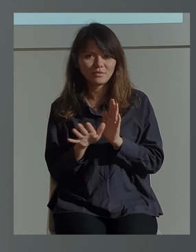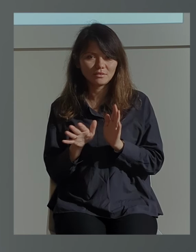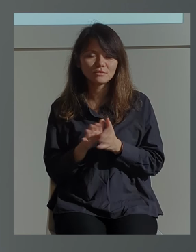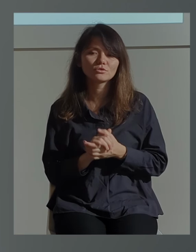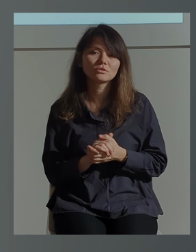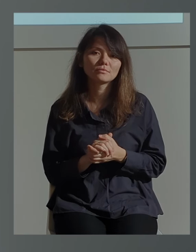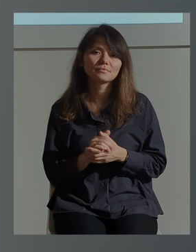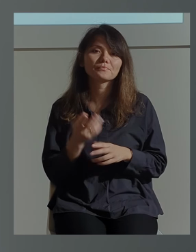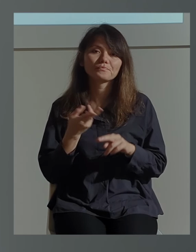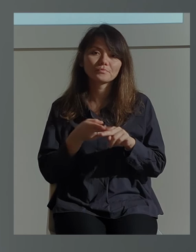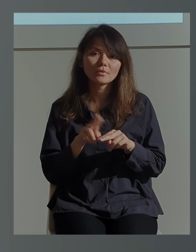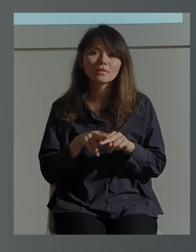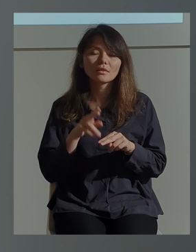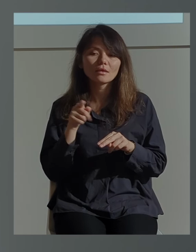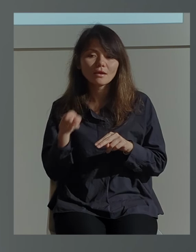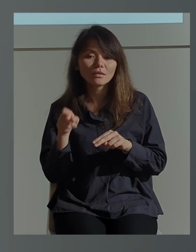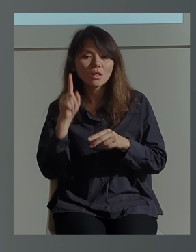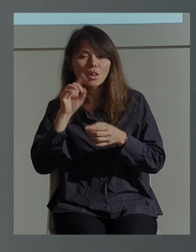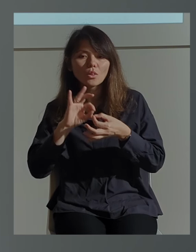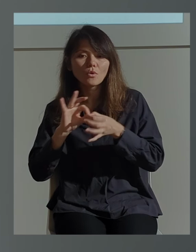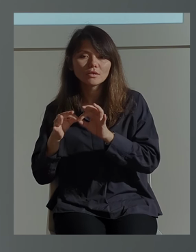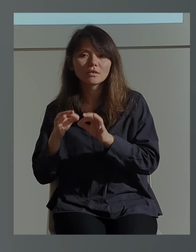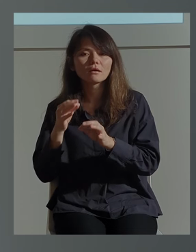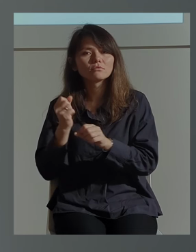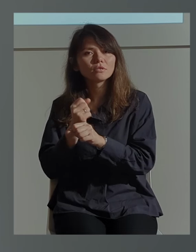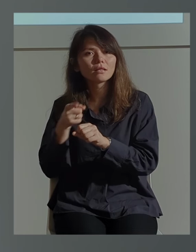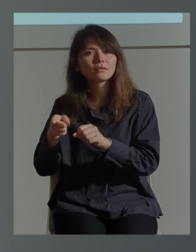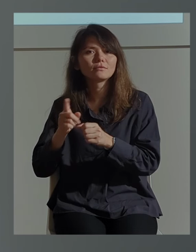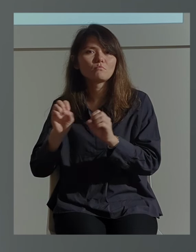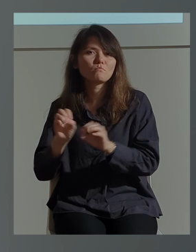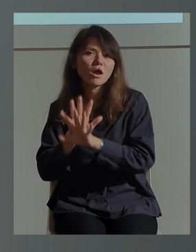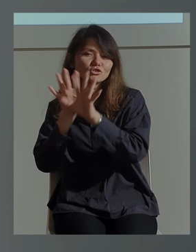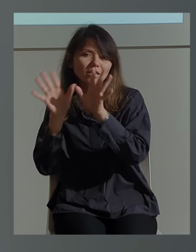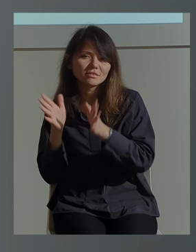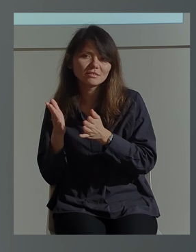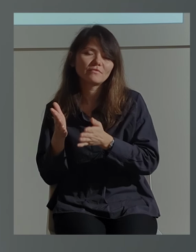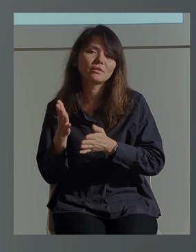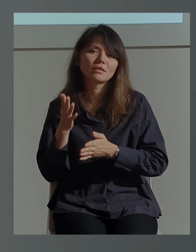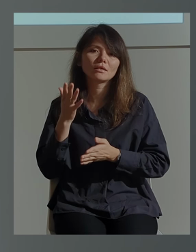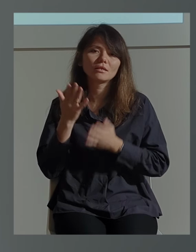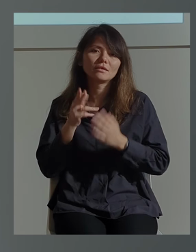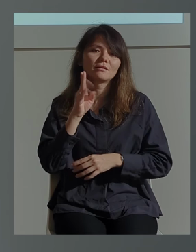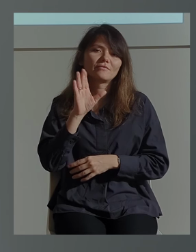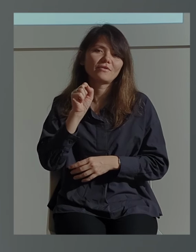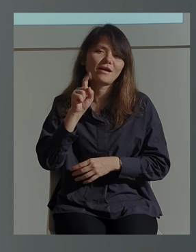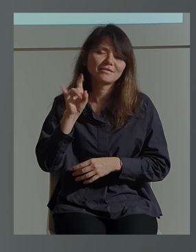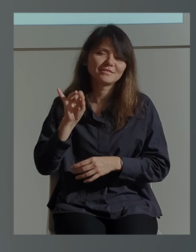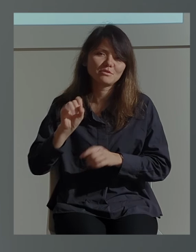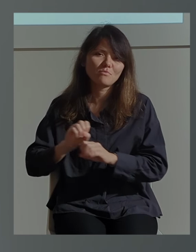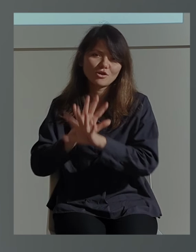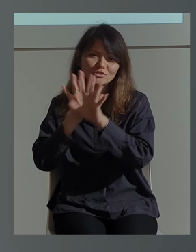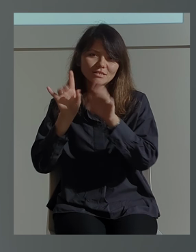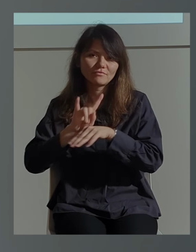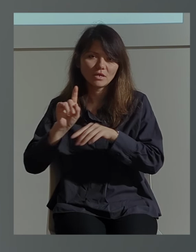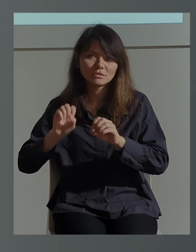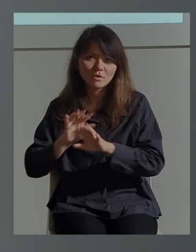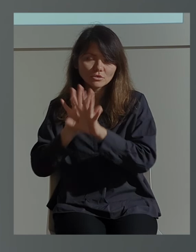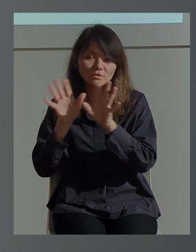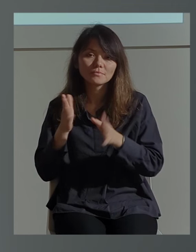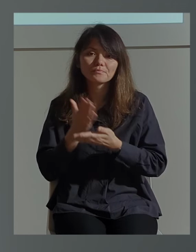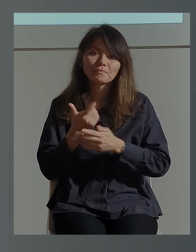смысле это конечно делает эту логику либо божественной либо наверное будет правильно сказать квази божественной очень много